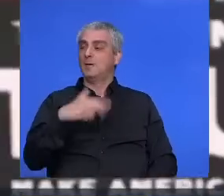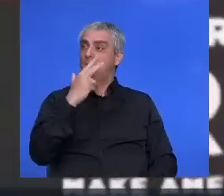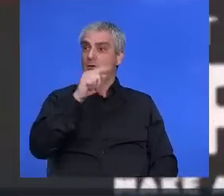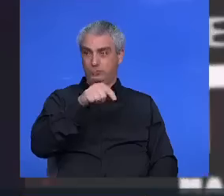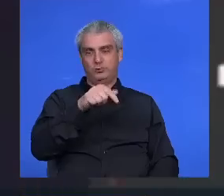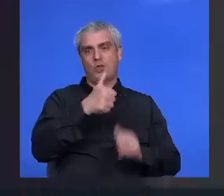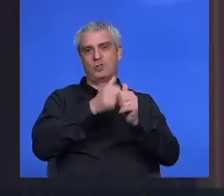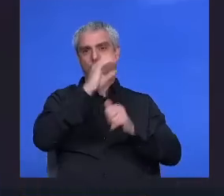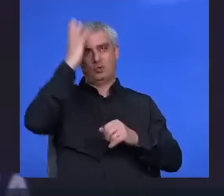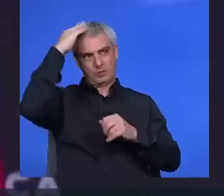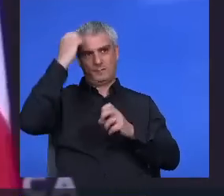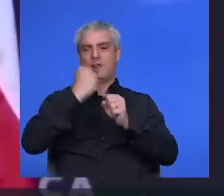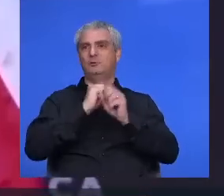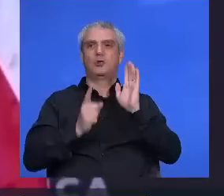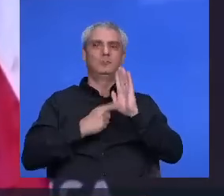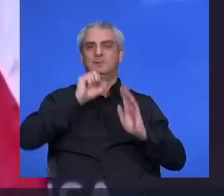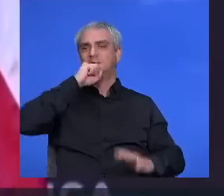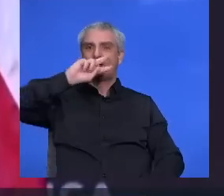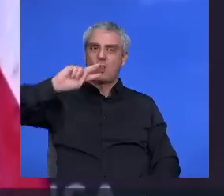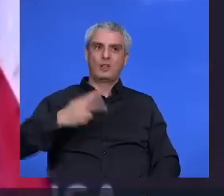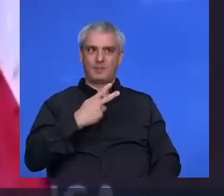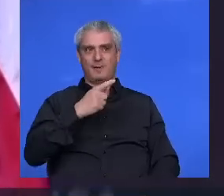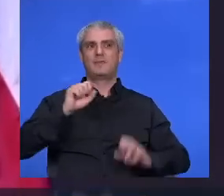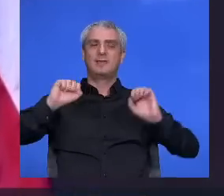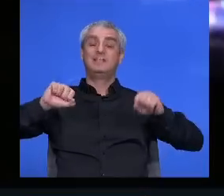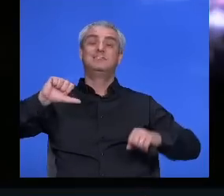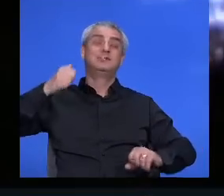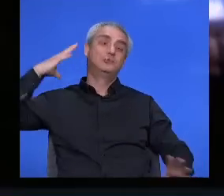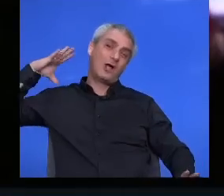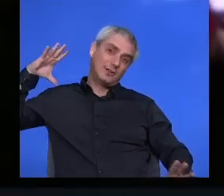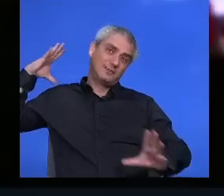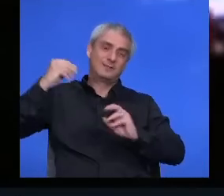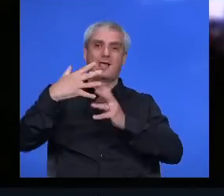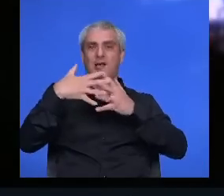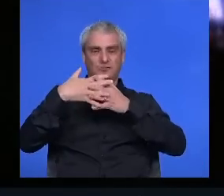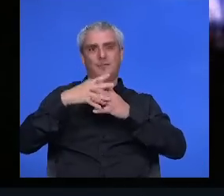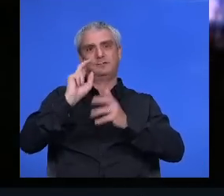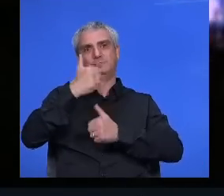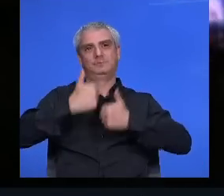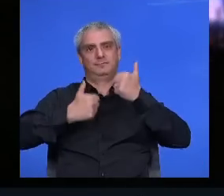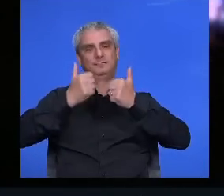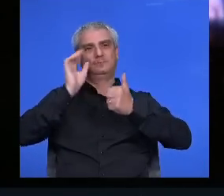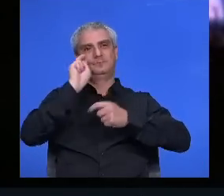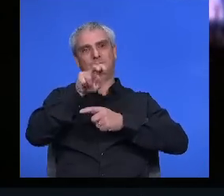לעשות היסטוריה שוב, הפעם כנשיא הראשון בתולדות המדינה המועמד לדין פלילי. נתן גוטמן, וושינגטון.